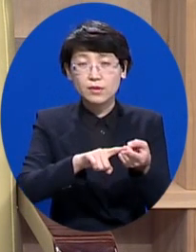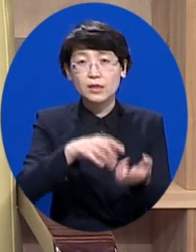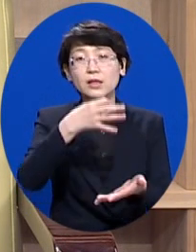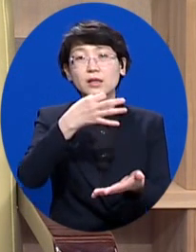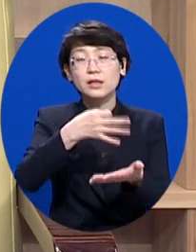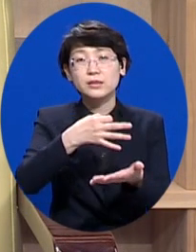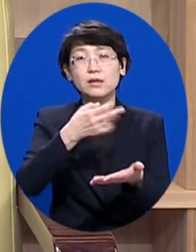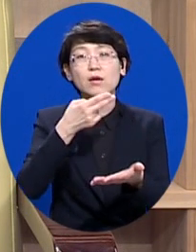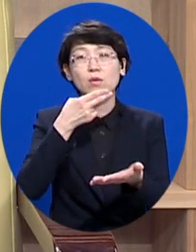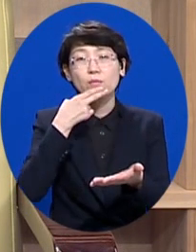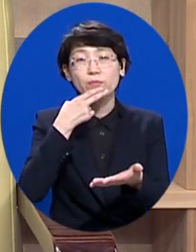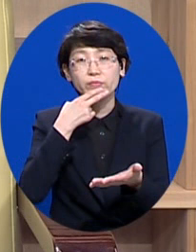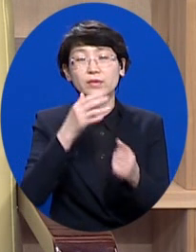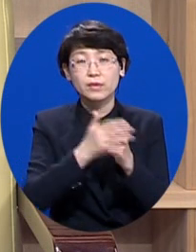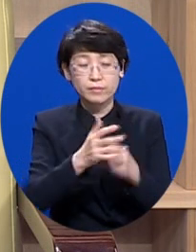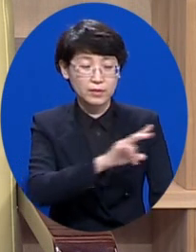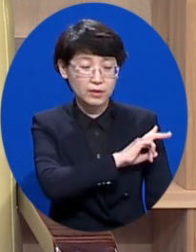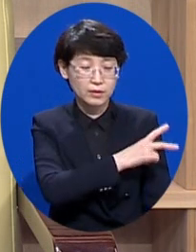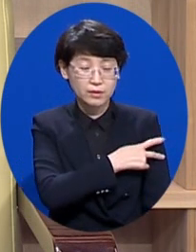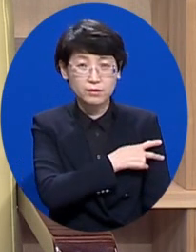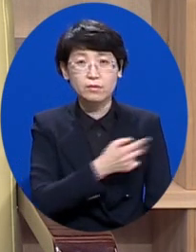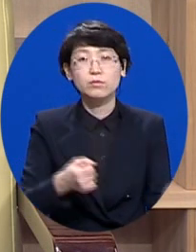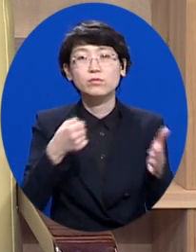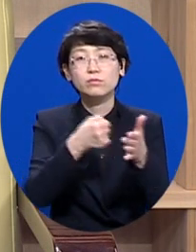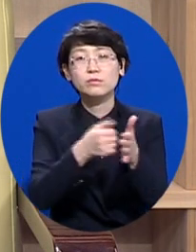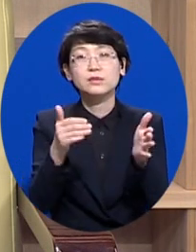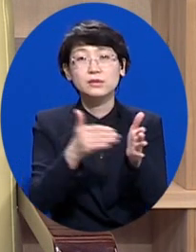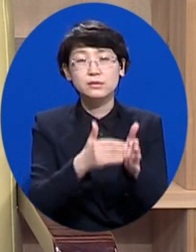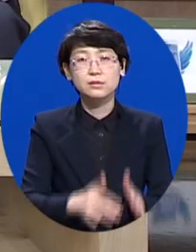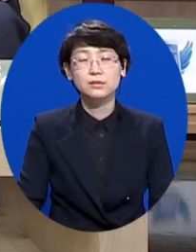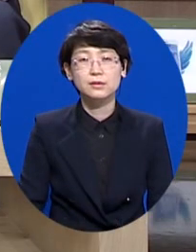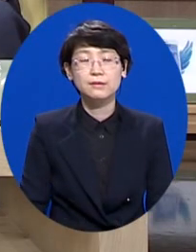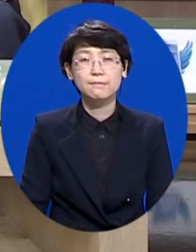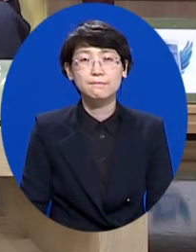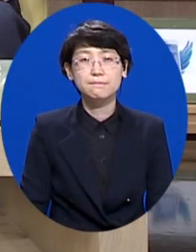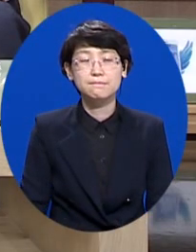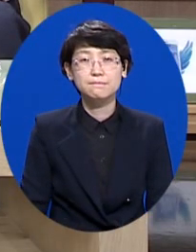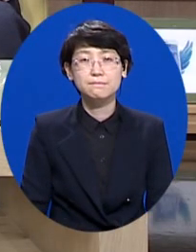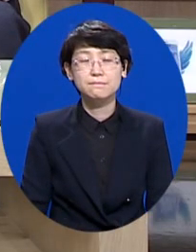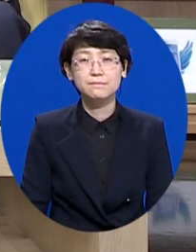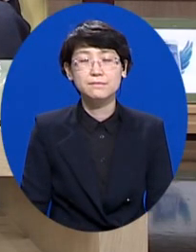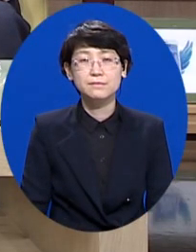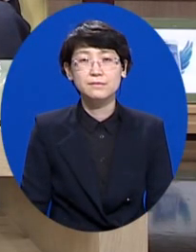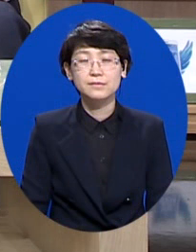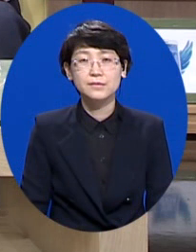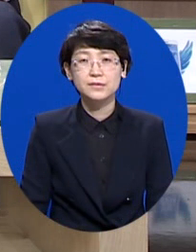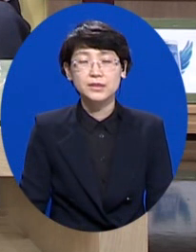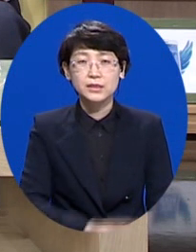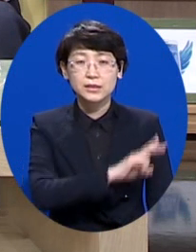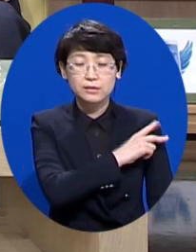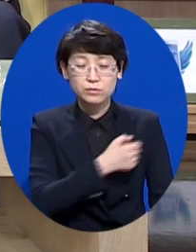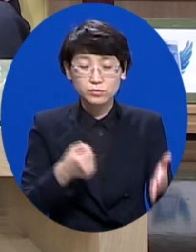없는 집단이다. 이런 내용으로 이단 규정을 한바 있습니다. 이렇게 이단으로 규정을